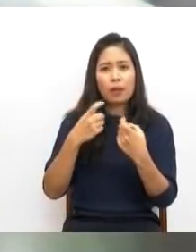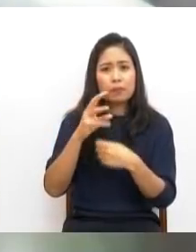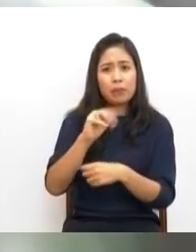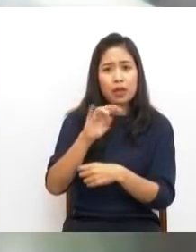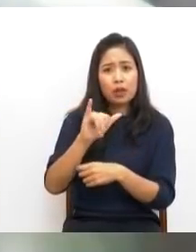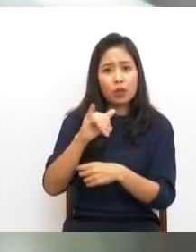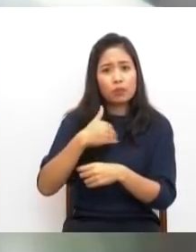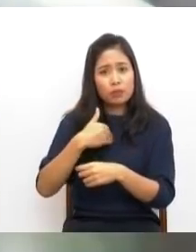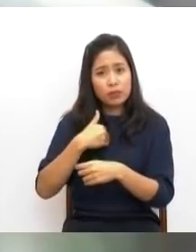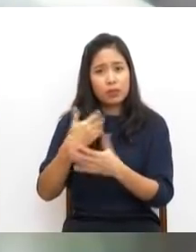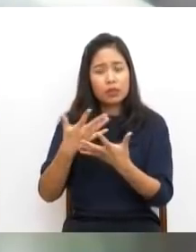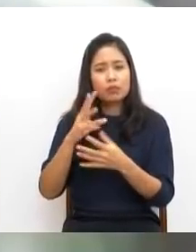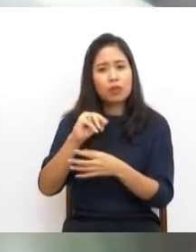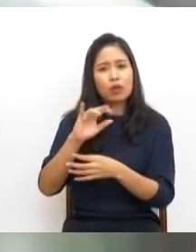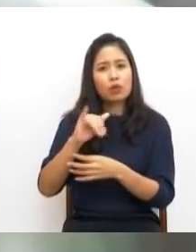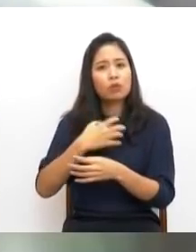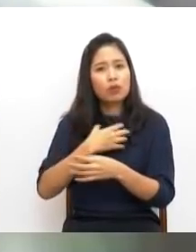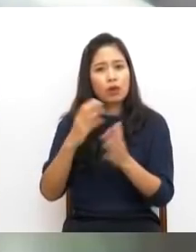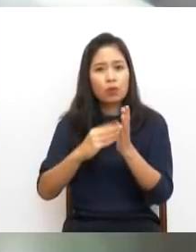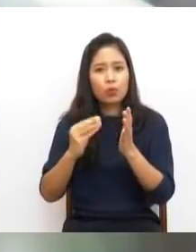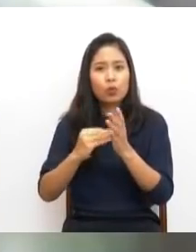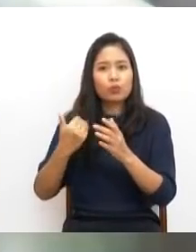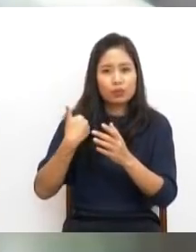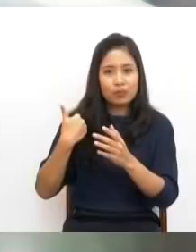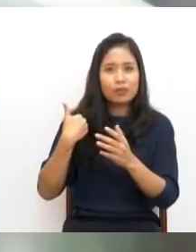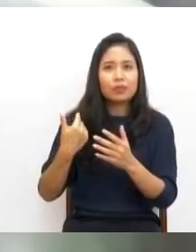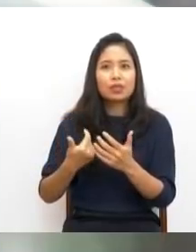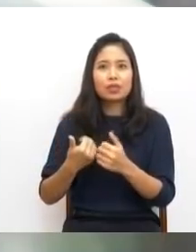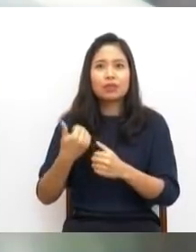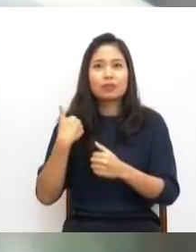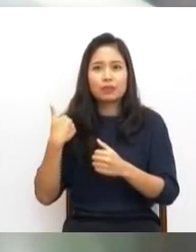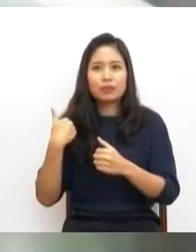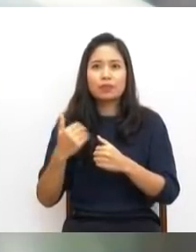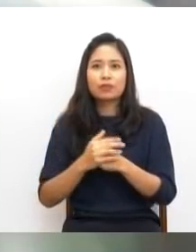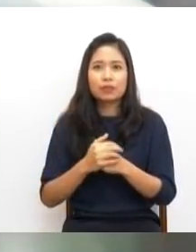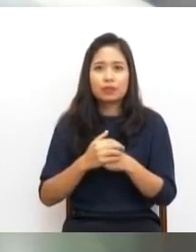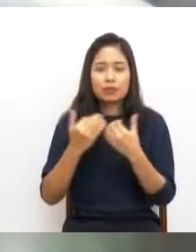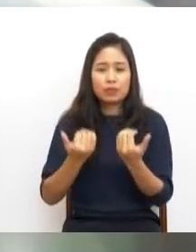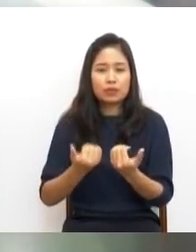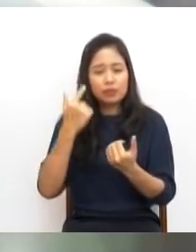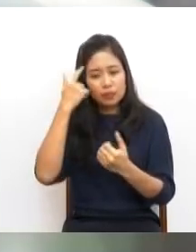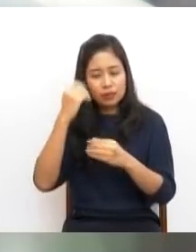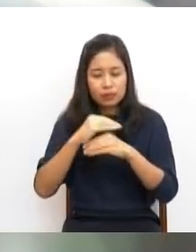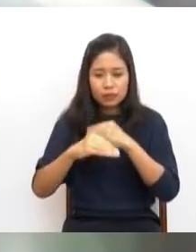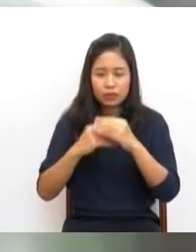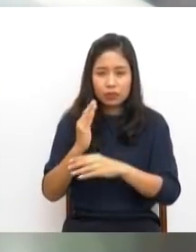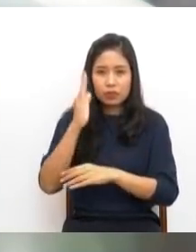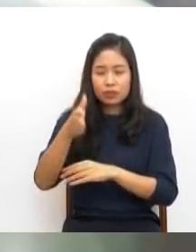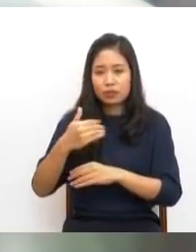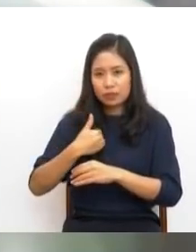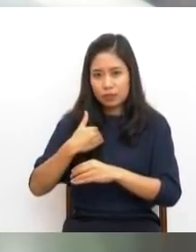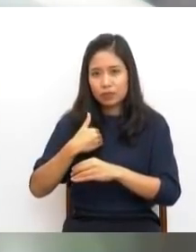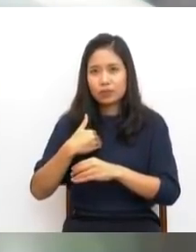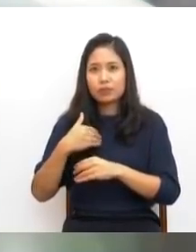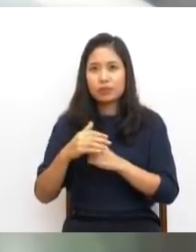ได้ไหมคะสอนมัธยมเข้าร่วมอบรมได้ไหมคะ คือในความเป็นจริงอาจจะต้องเรียนให้ทราบว่ารายการ Kid Rangers นะคะเรามีกลุ่มเป้าหมายหลักเป็น